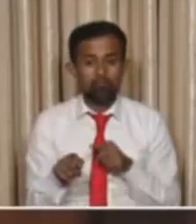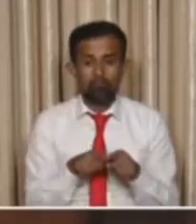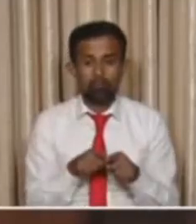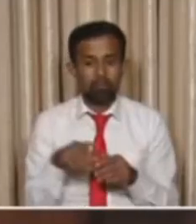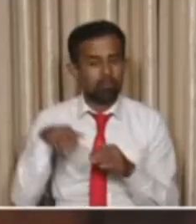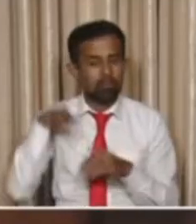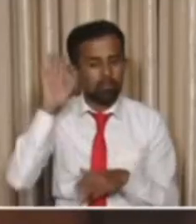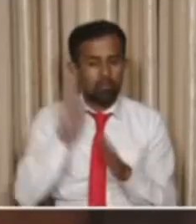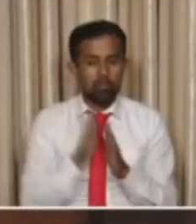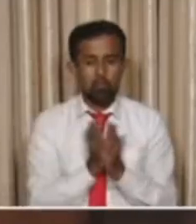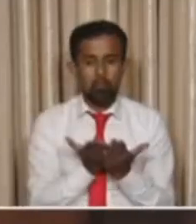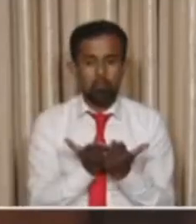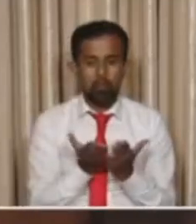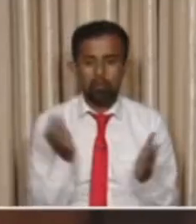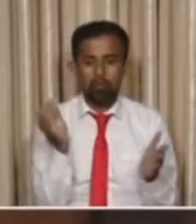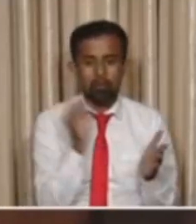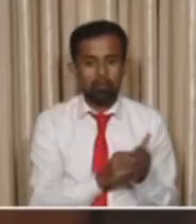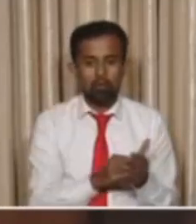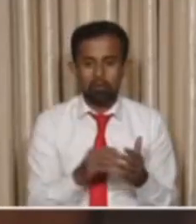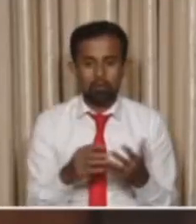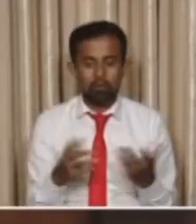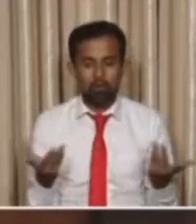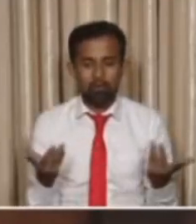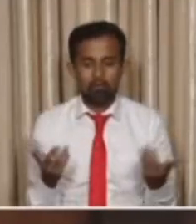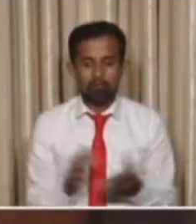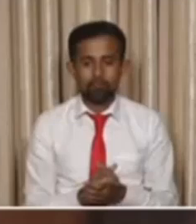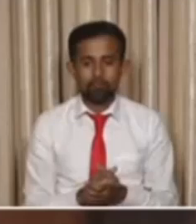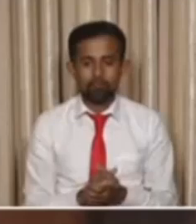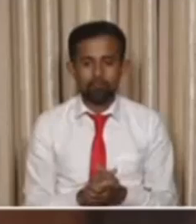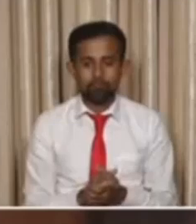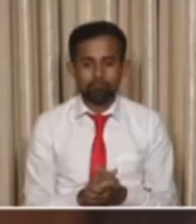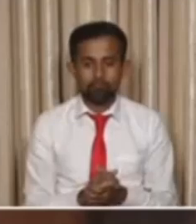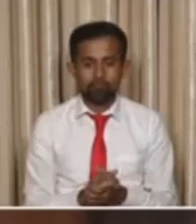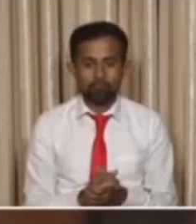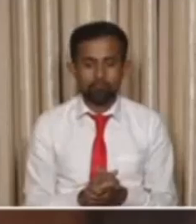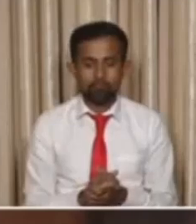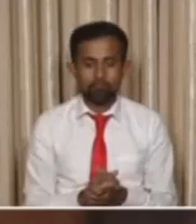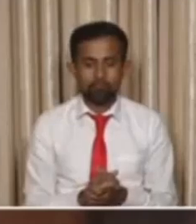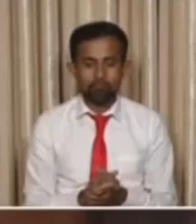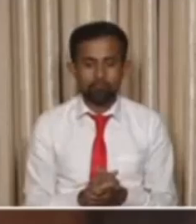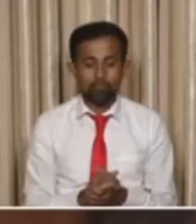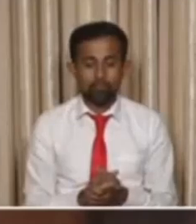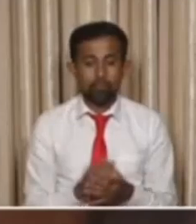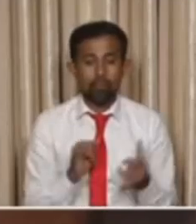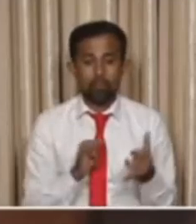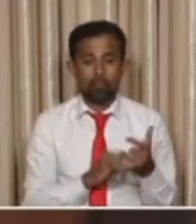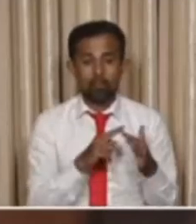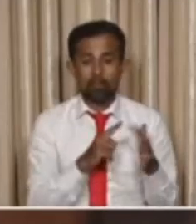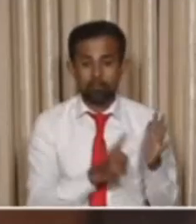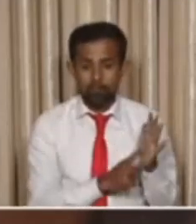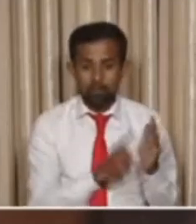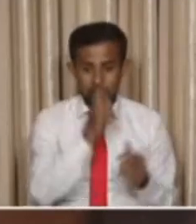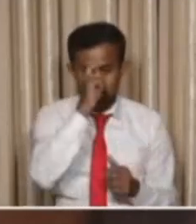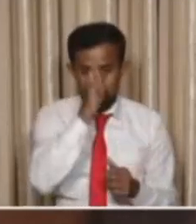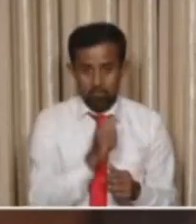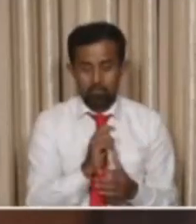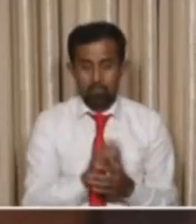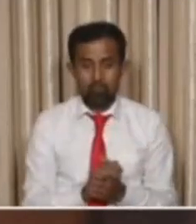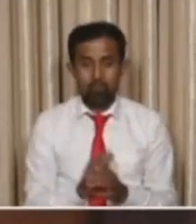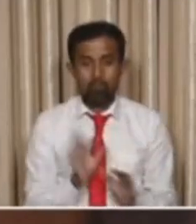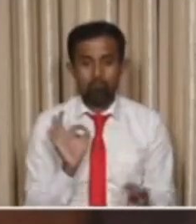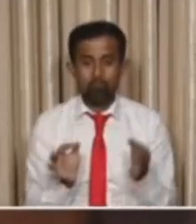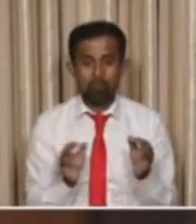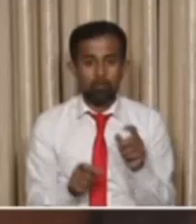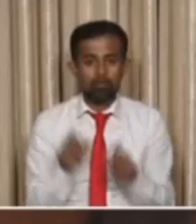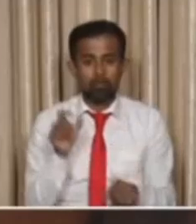உருவாக்கினார், மலையத்தின் மக்களுடைய குடியுரிமை பறிக்கப்பட்டது ஏன், இந்த மலைய மக்களுடைய குடியுரிமை பறிக்கப்பட்ட பொழுது அந்த நேரத்தில் தமிழ்